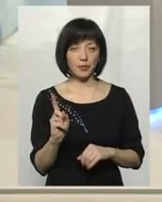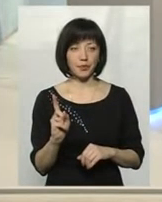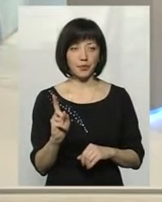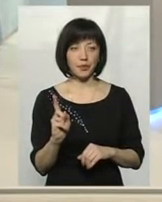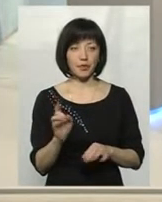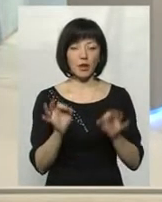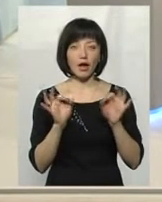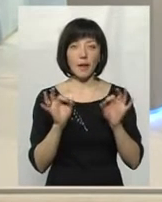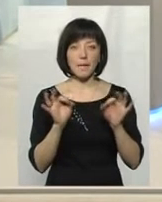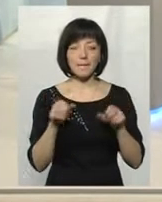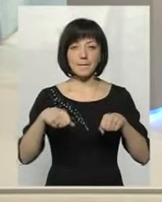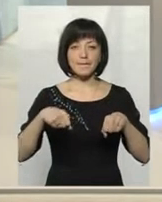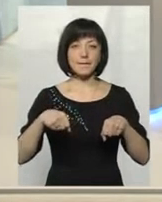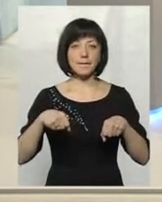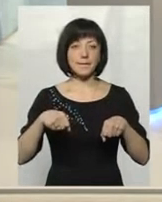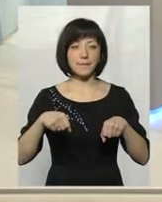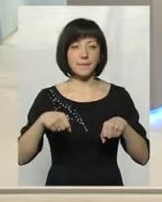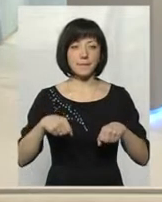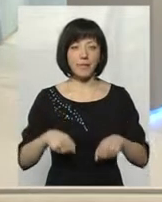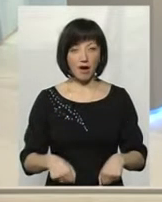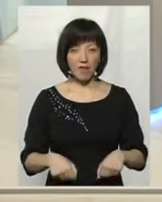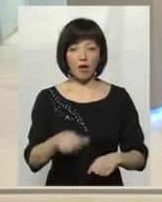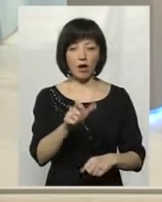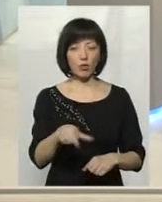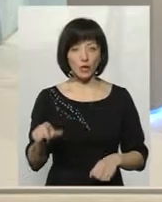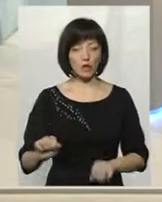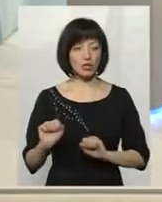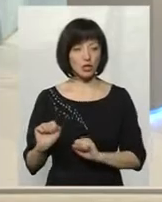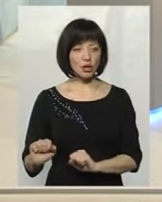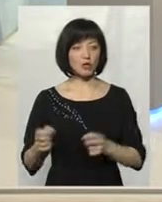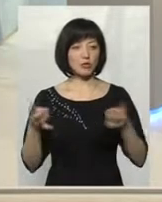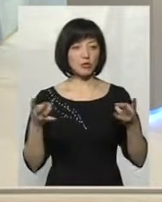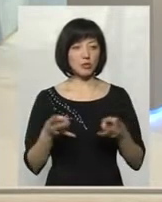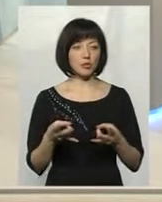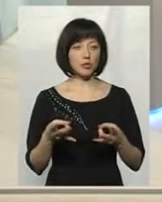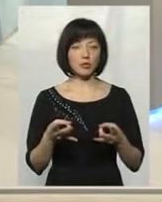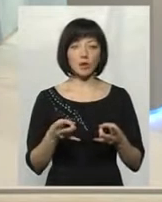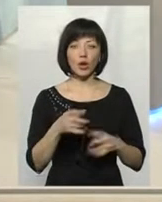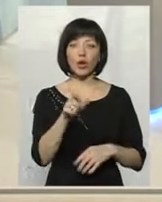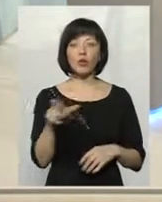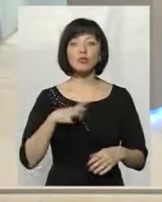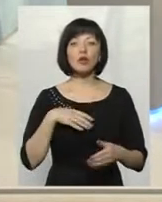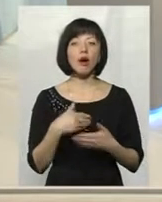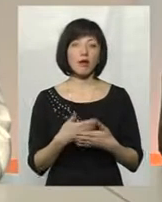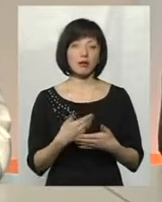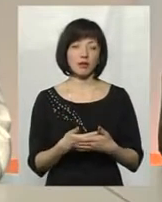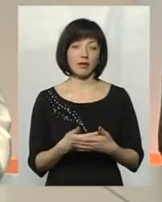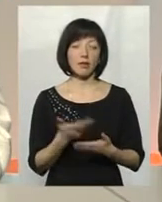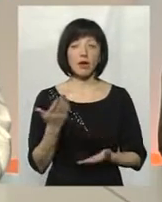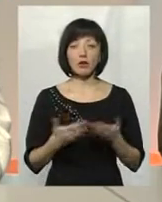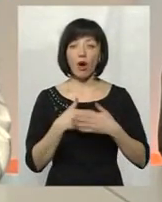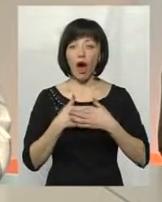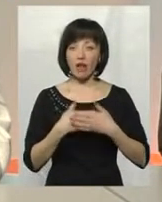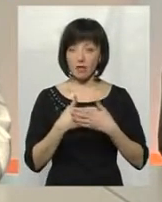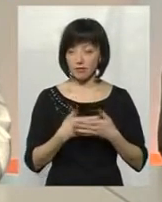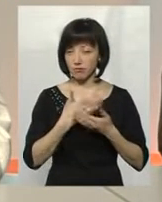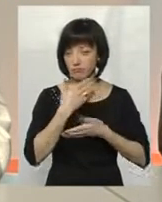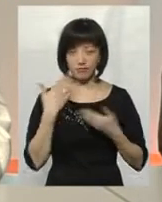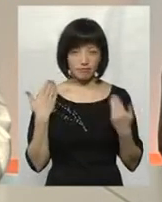права особ належним чином захищалися, вони повинні виявляти активність. Якщо активність не